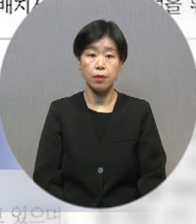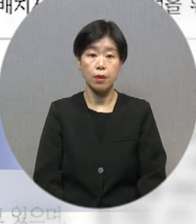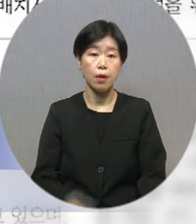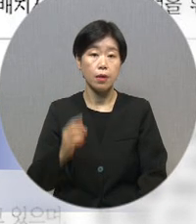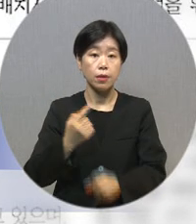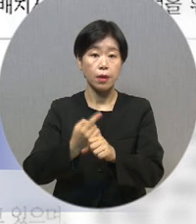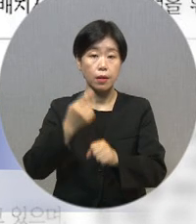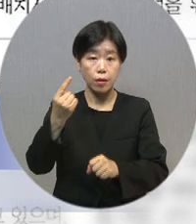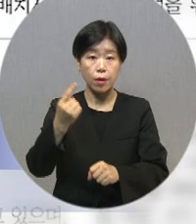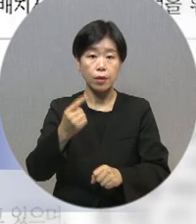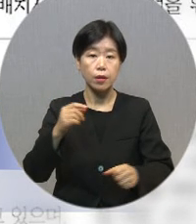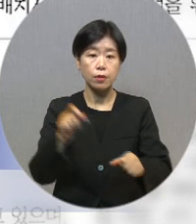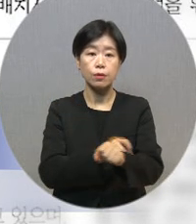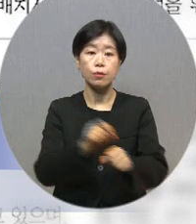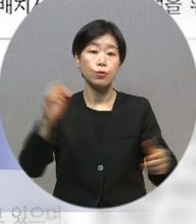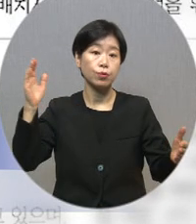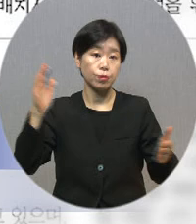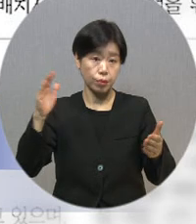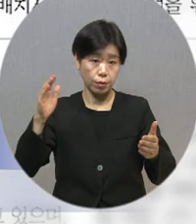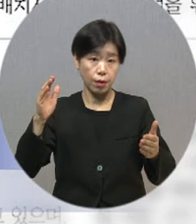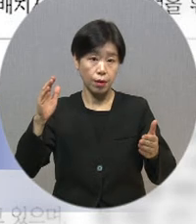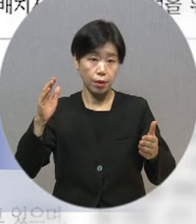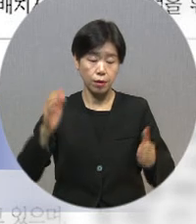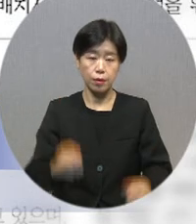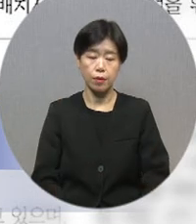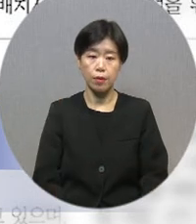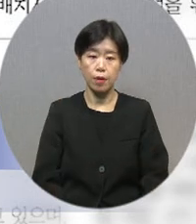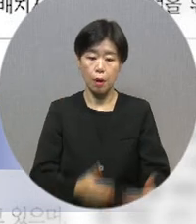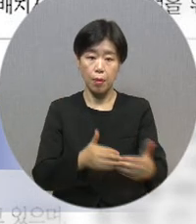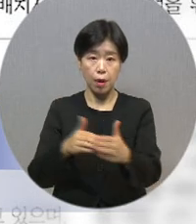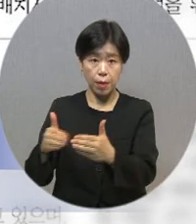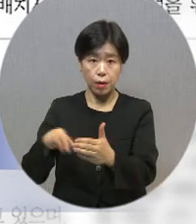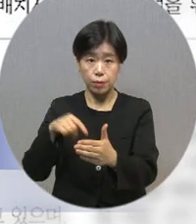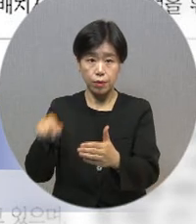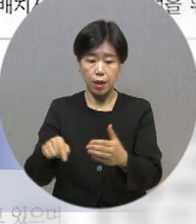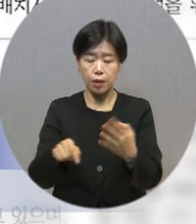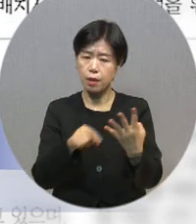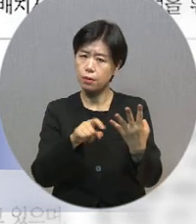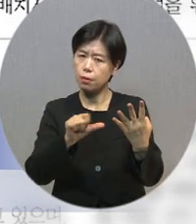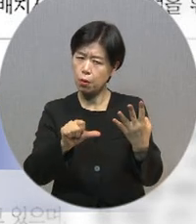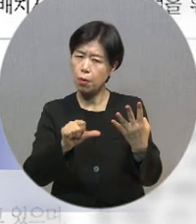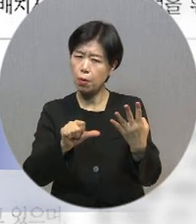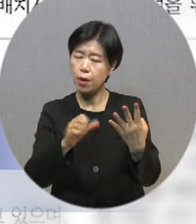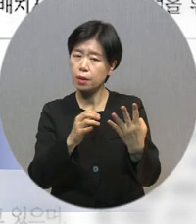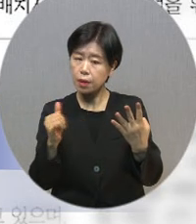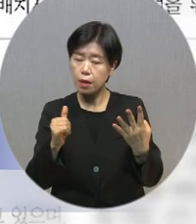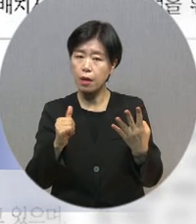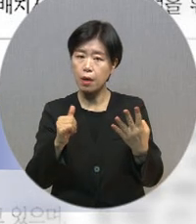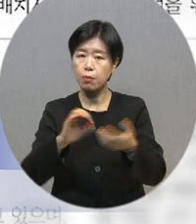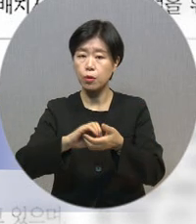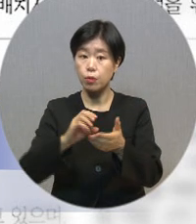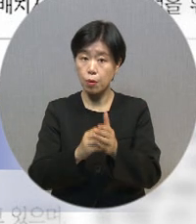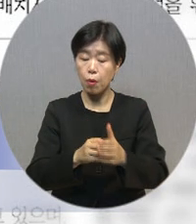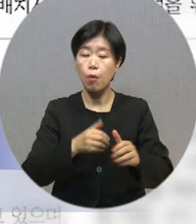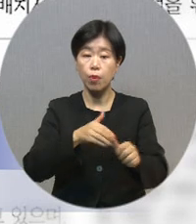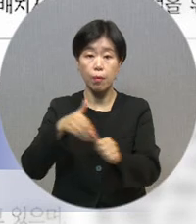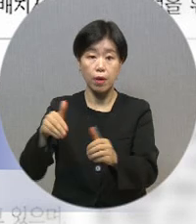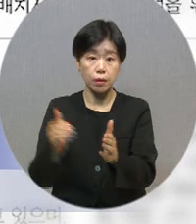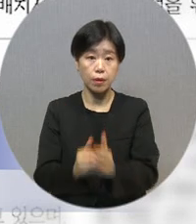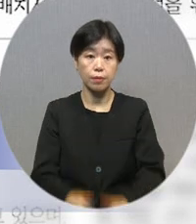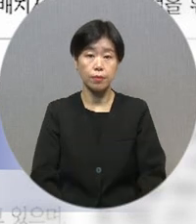학생은 107 학급의 평균 4.5명 배치되는 것으로 나타났는데요 지난해부터